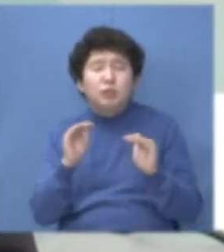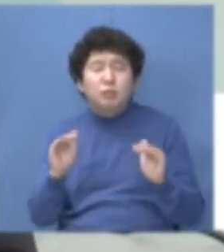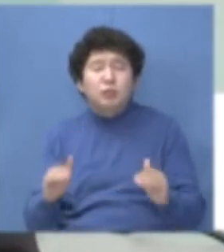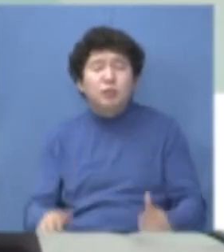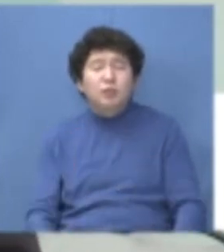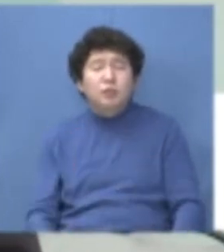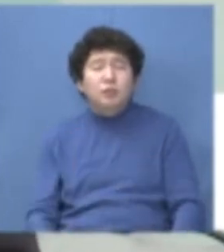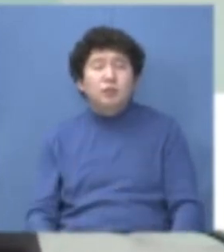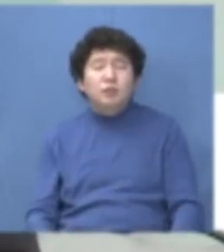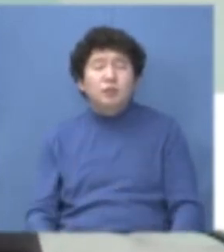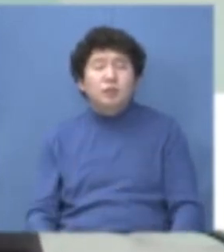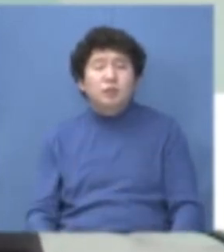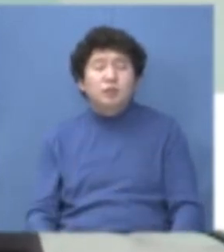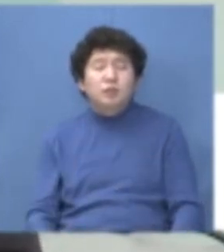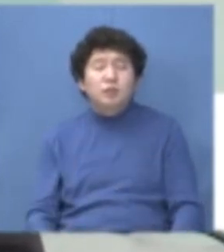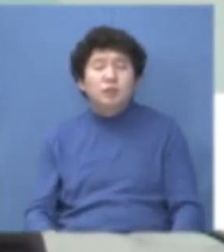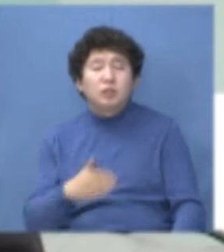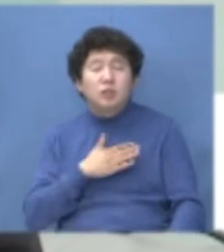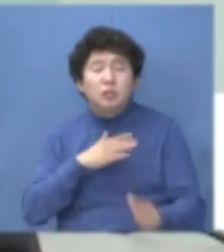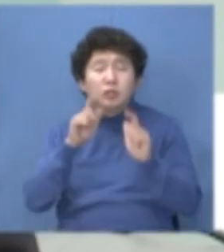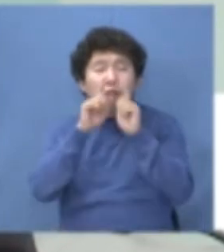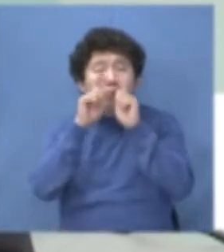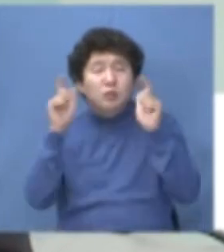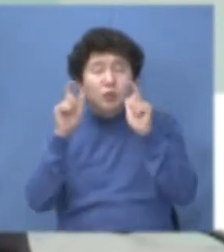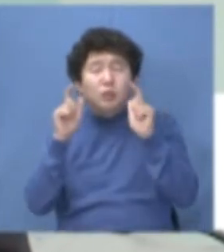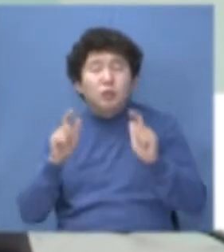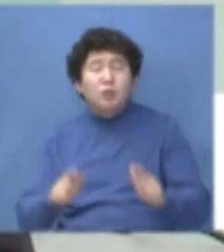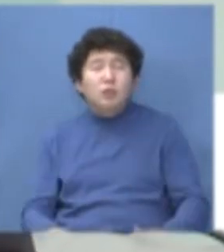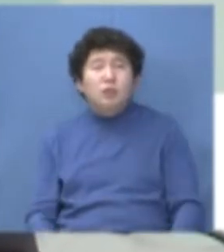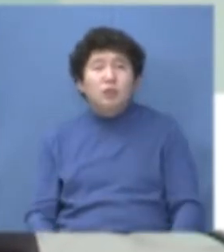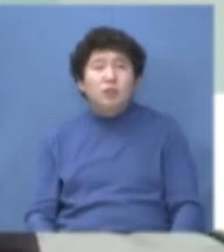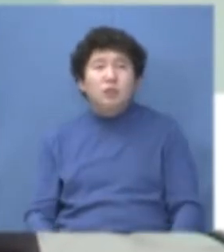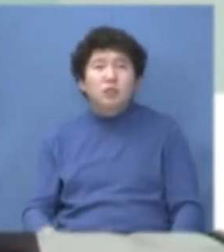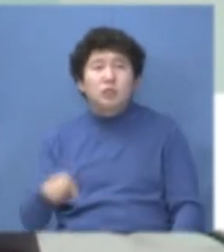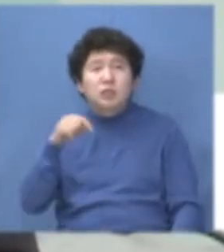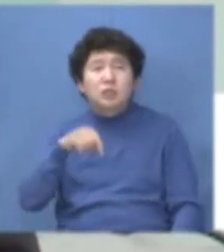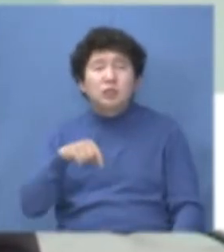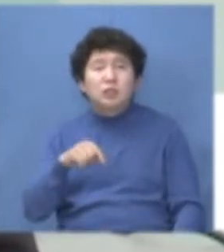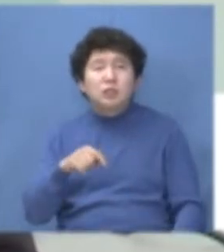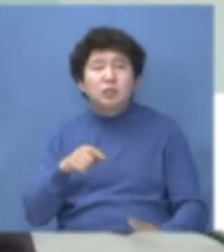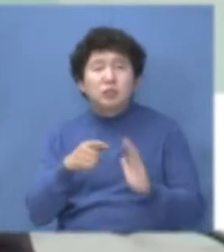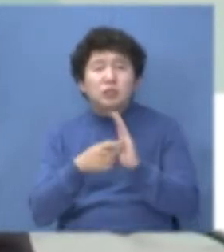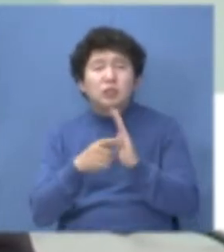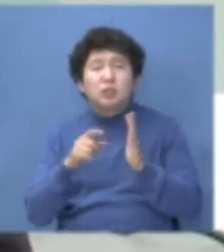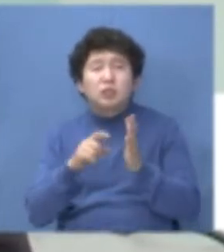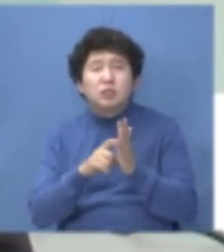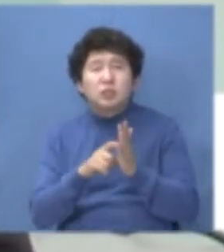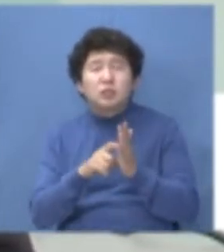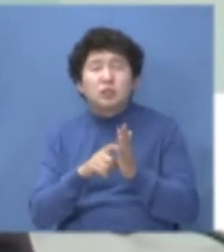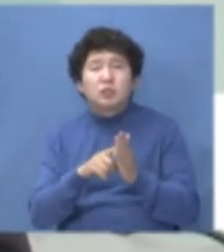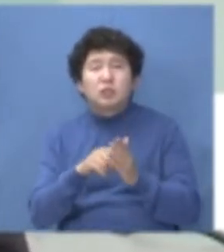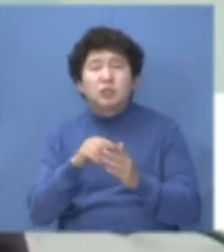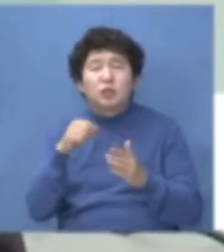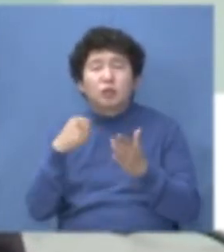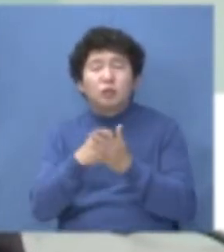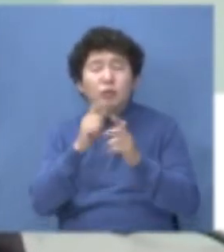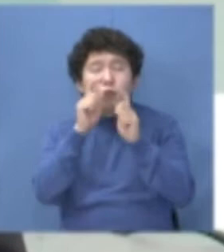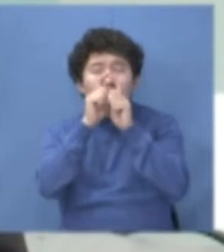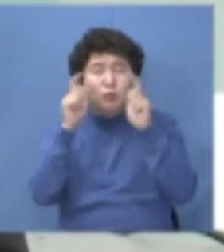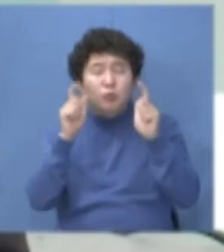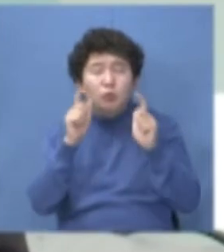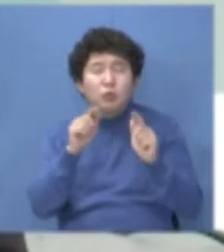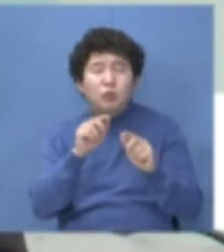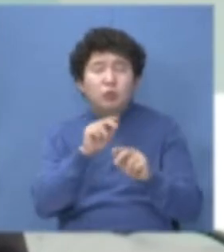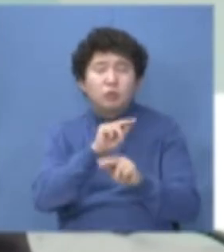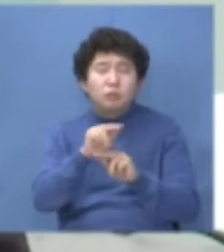тоқталды. Біздің мекеме бұл бастамадан шет қалмақ емес. Себебі мұнда даярлық сыныбына баратын балаларды мектепке дайындау мен инклюзивті білім